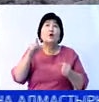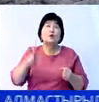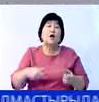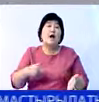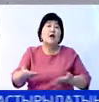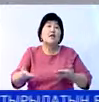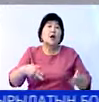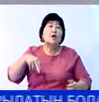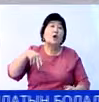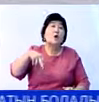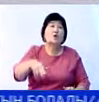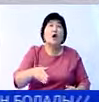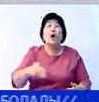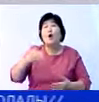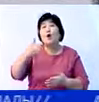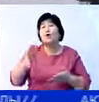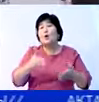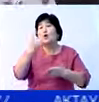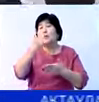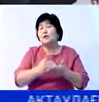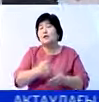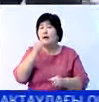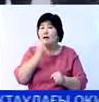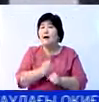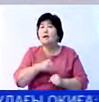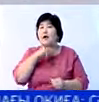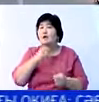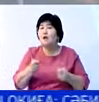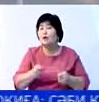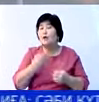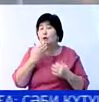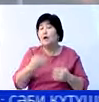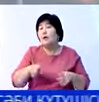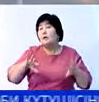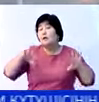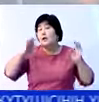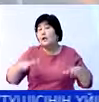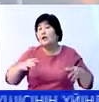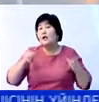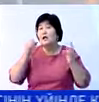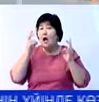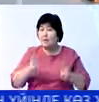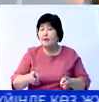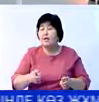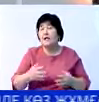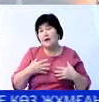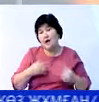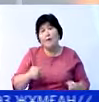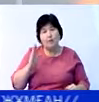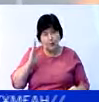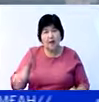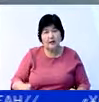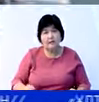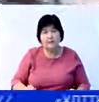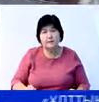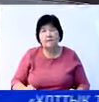жаяу жүргіншілерді жол ережесін қатаң сақтауға шақырады. Айтып келмейтін апаттан аман болайық. Шолпан Исабекова,